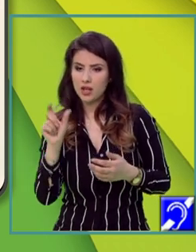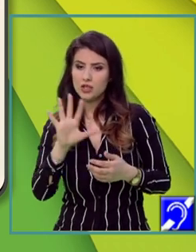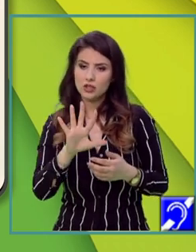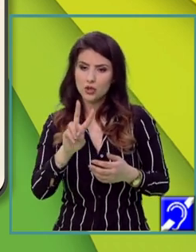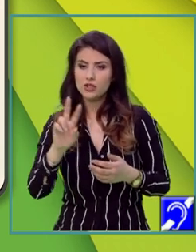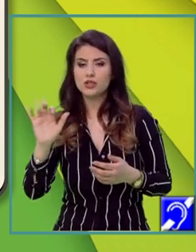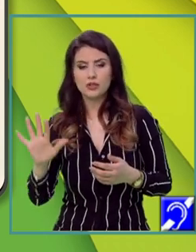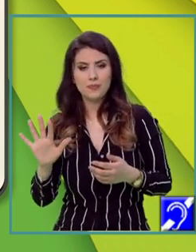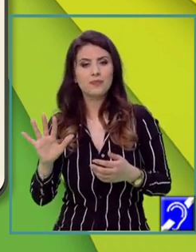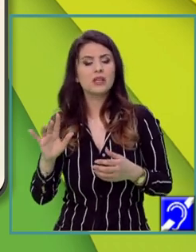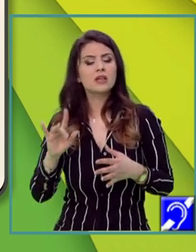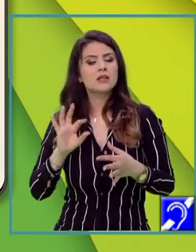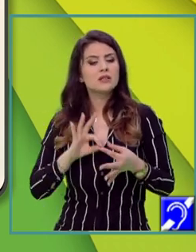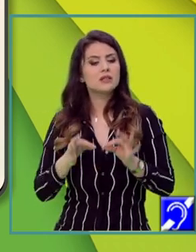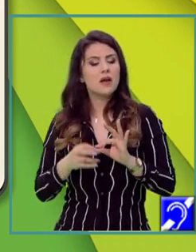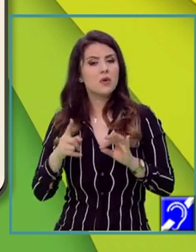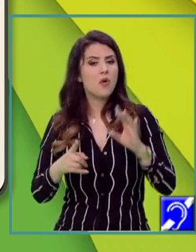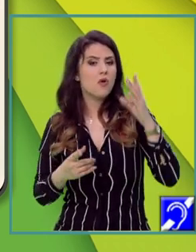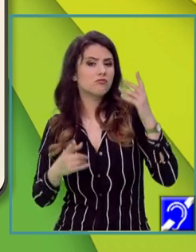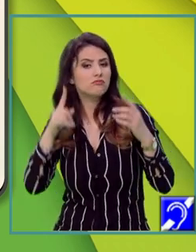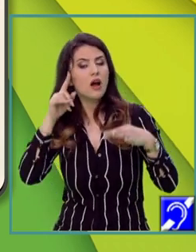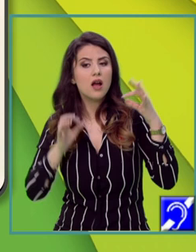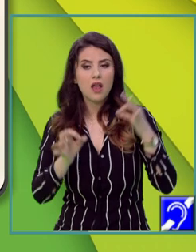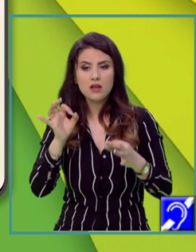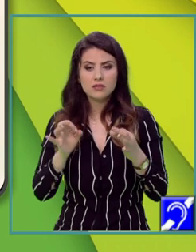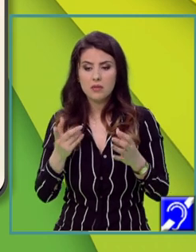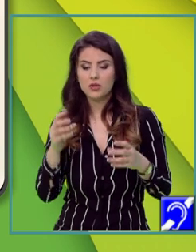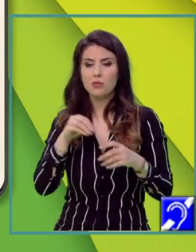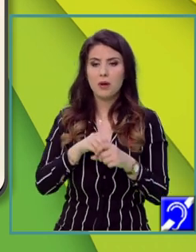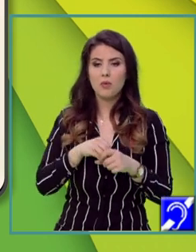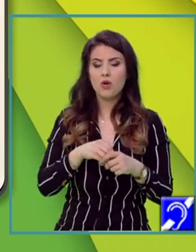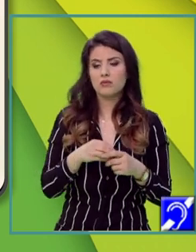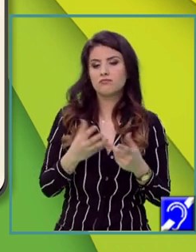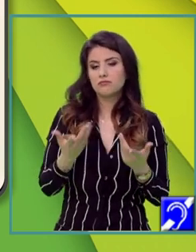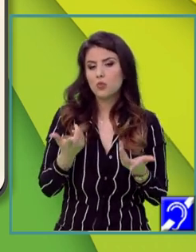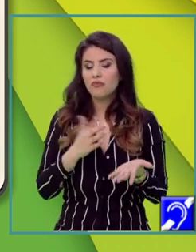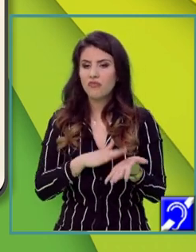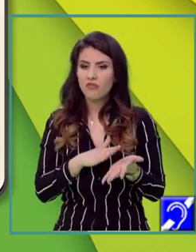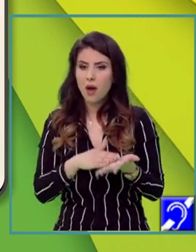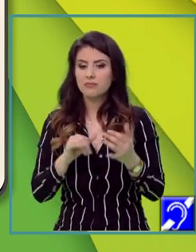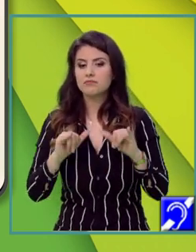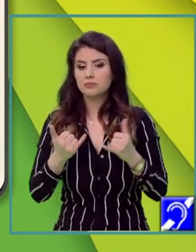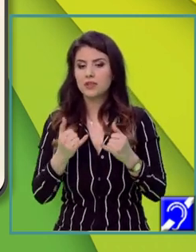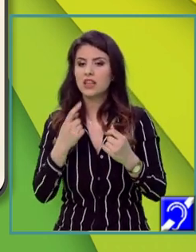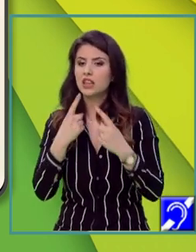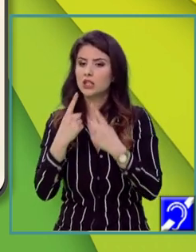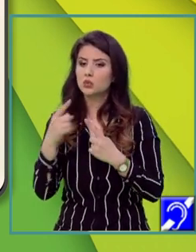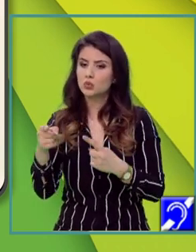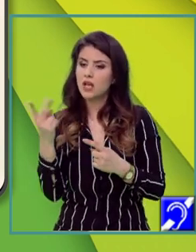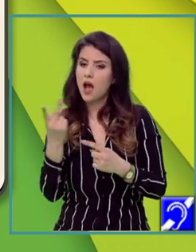introduc prin procedeul memoriei involuntare căci un sfat bun el discuția de la popotă